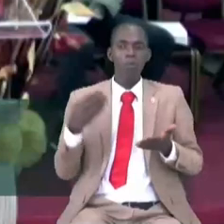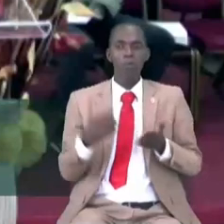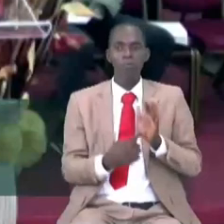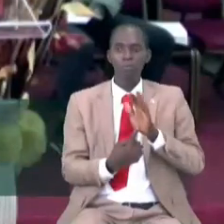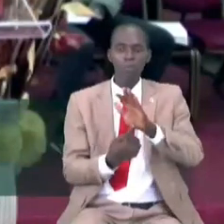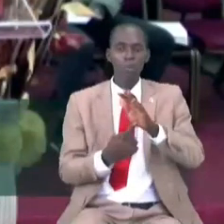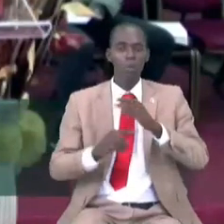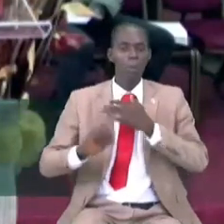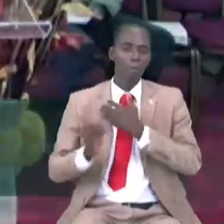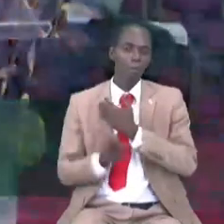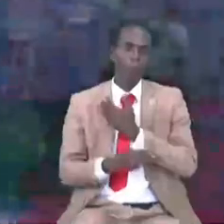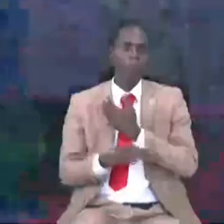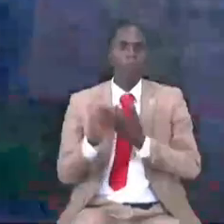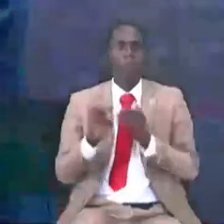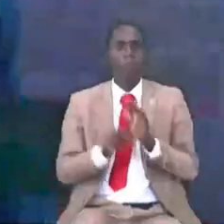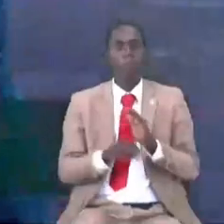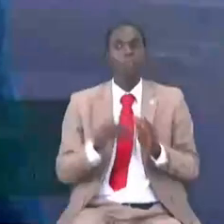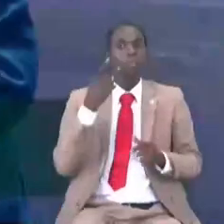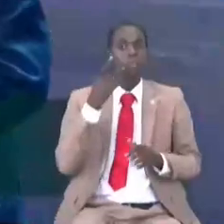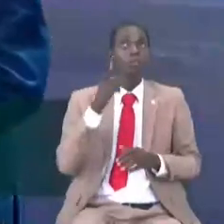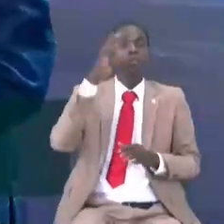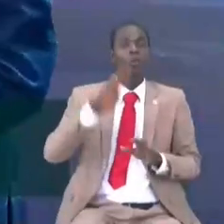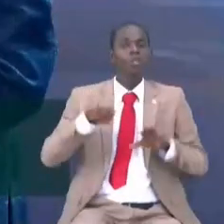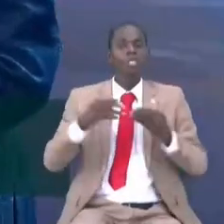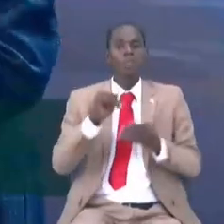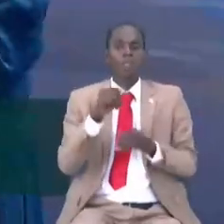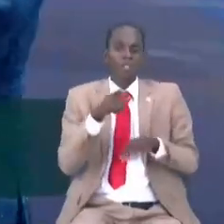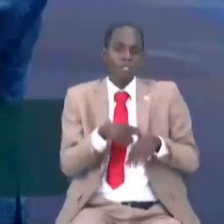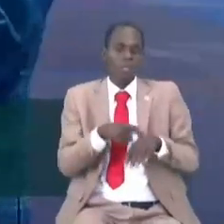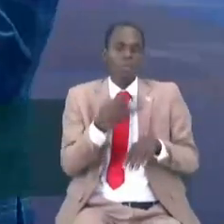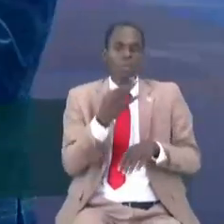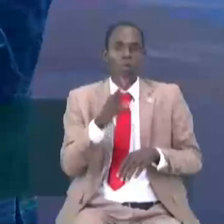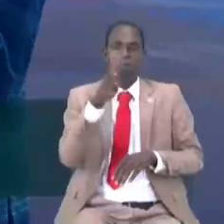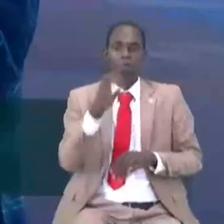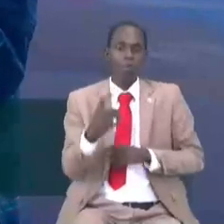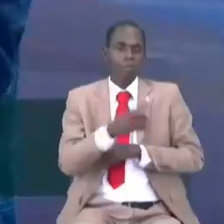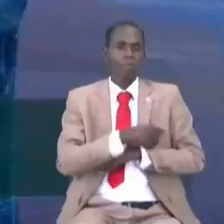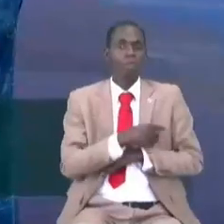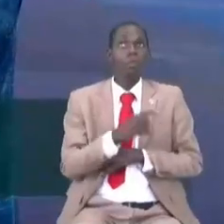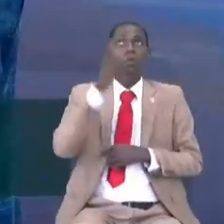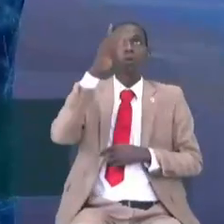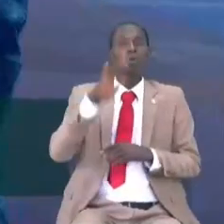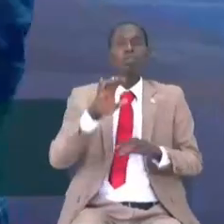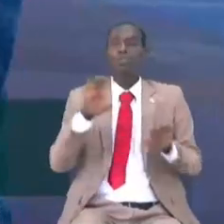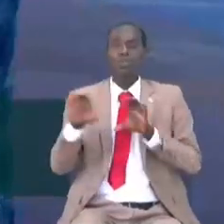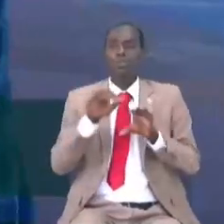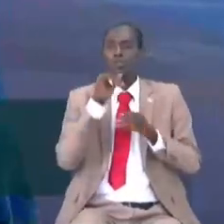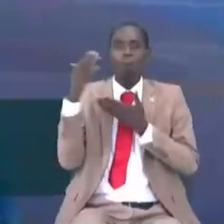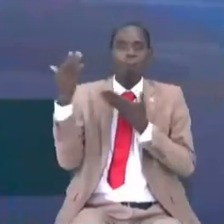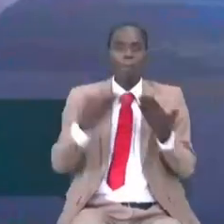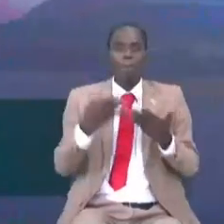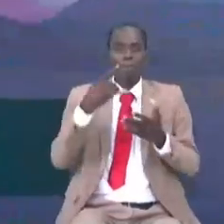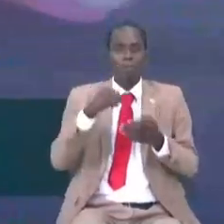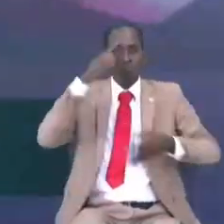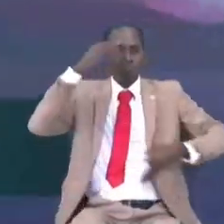Dieu a donné un moratoire de 40 jours. Il n'a pas envoyé le jugement immédiatement. N'est-ce pas ce que Dieu fait dans